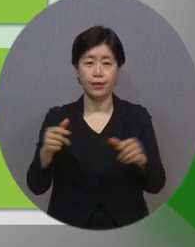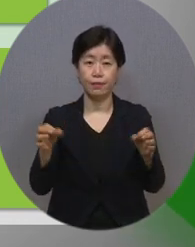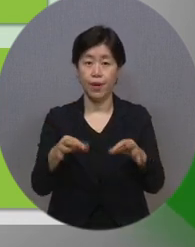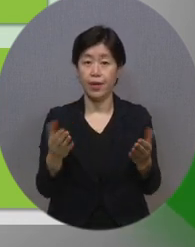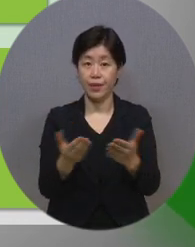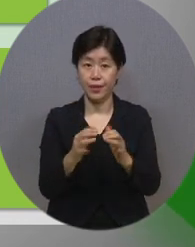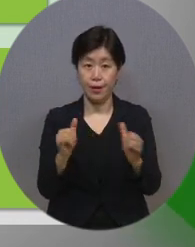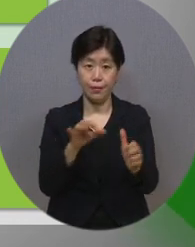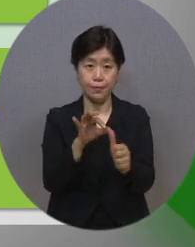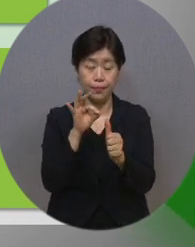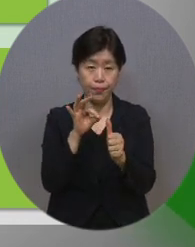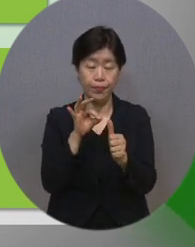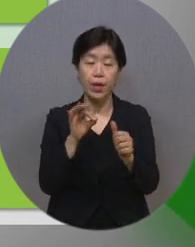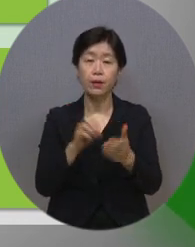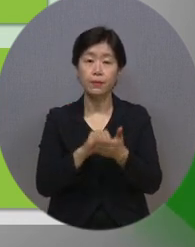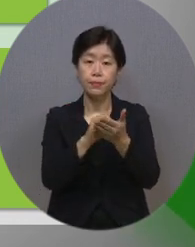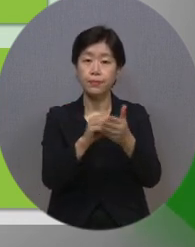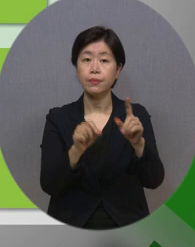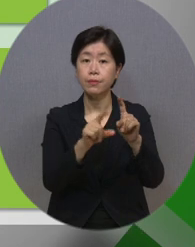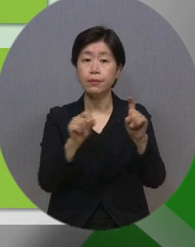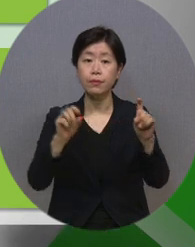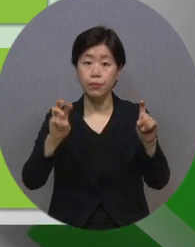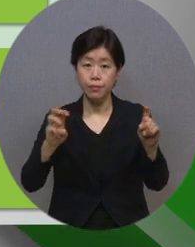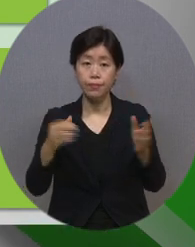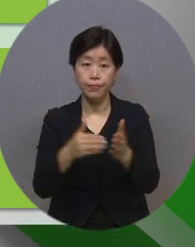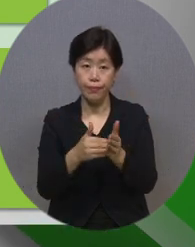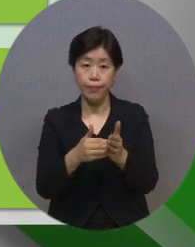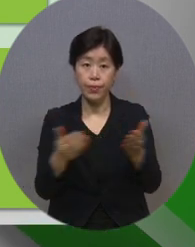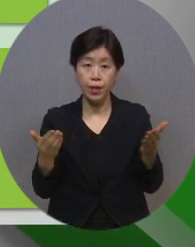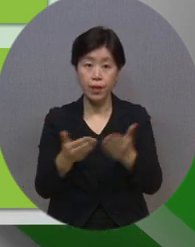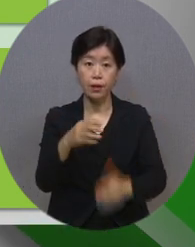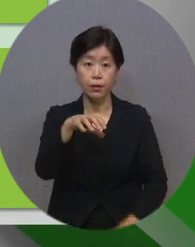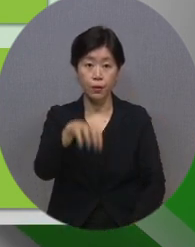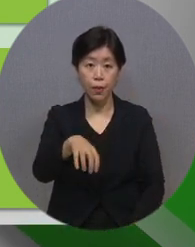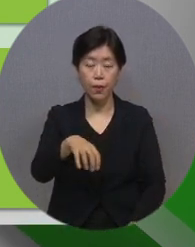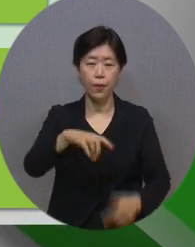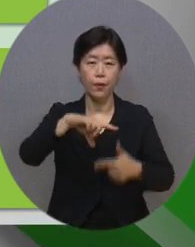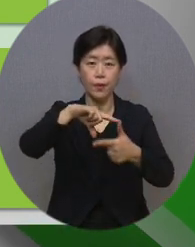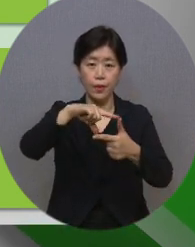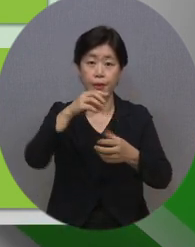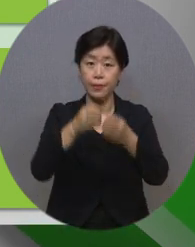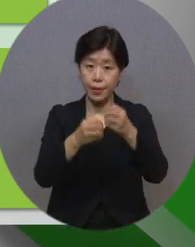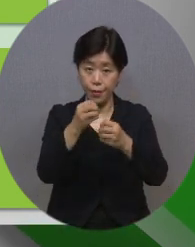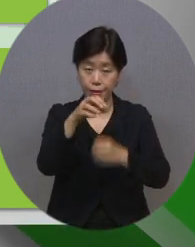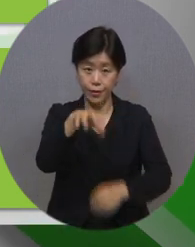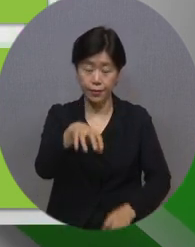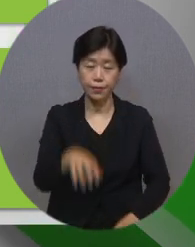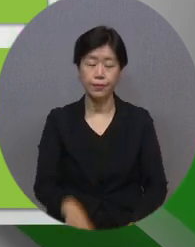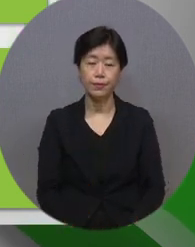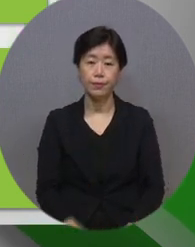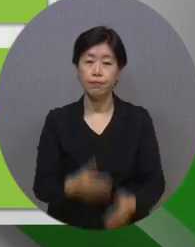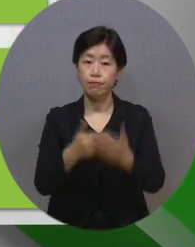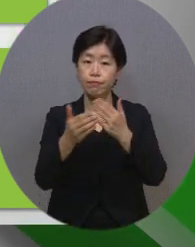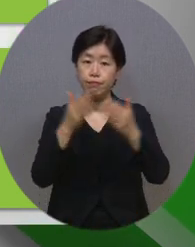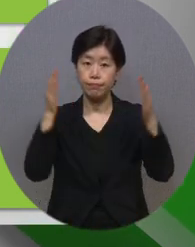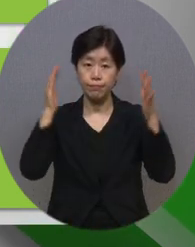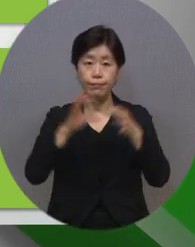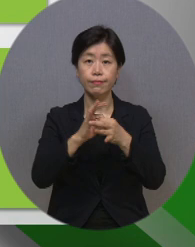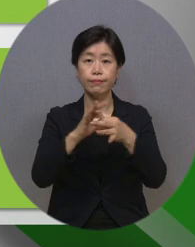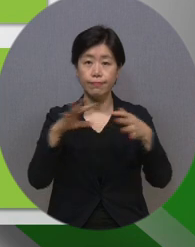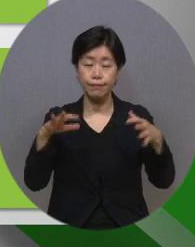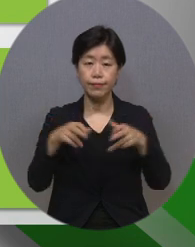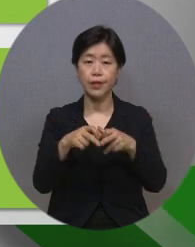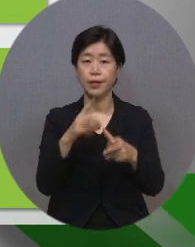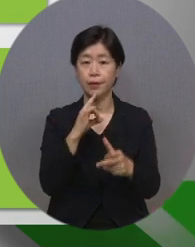접수 마감일은 11월 30일까지며 근무지는 경상남도 창원시입니다. 경력과 학력은